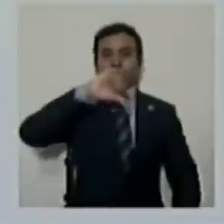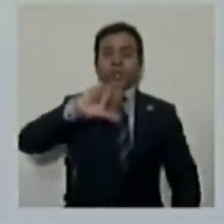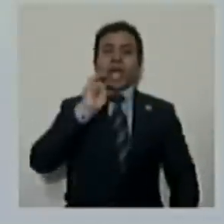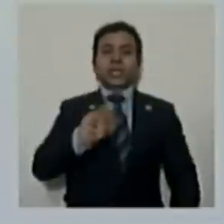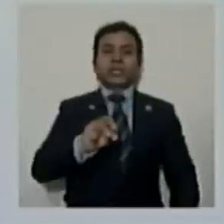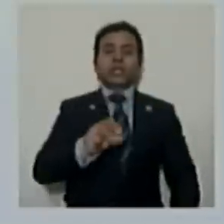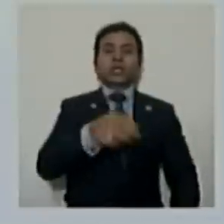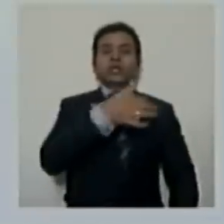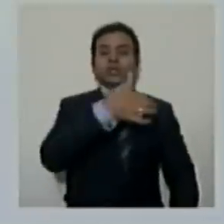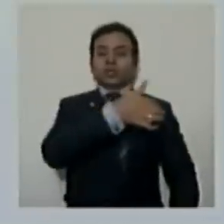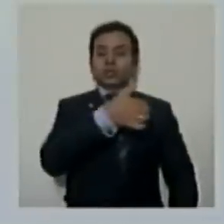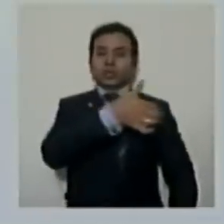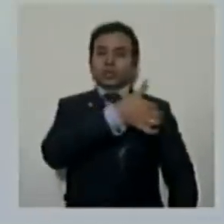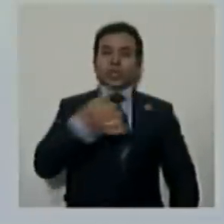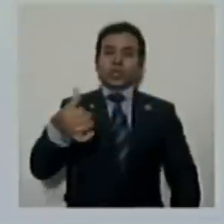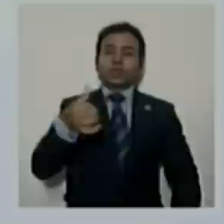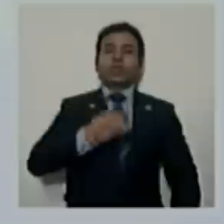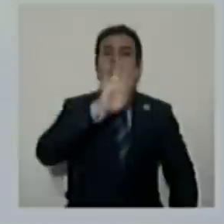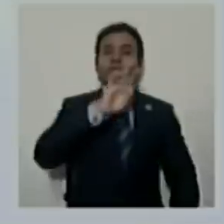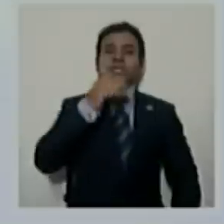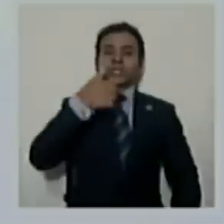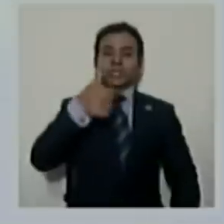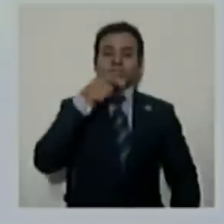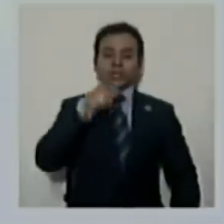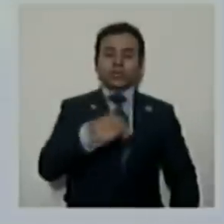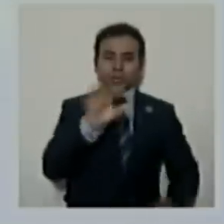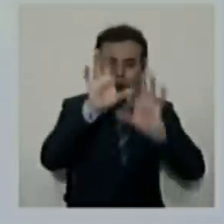পর্যন্ত শনাক্ত ব্যক্তি